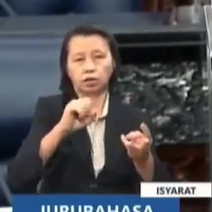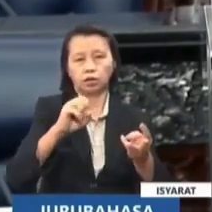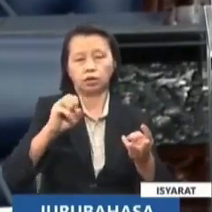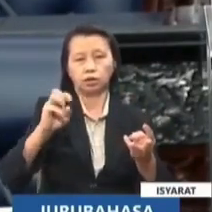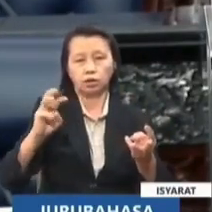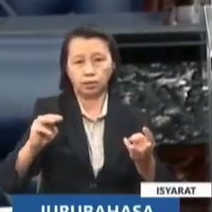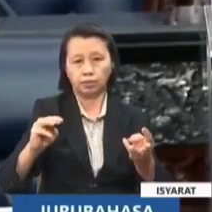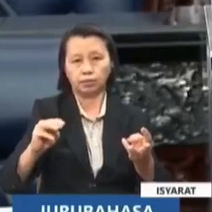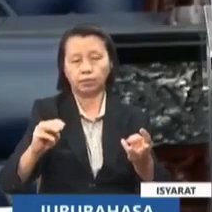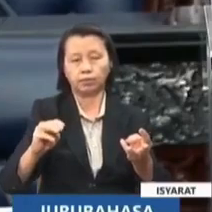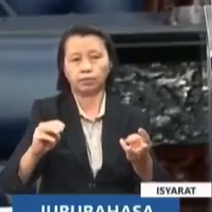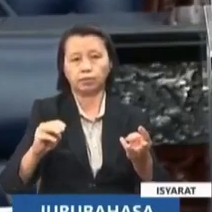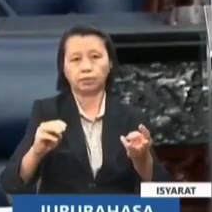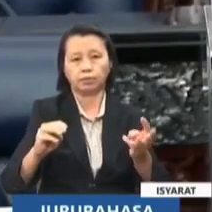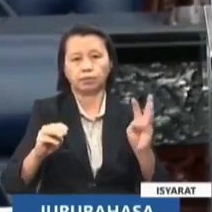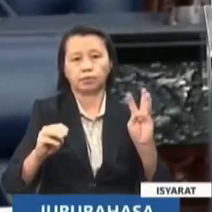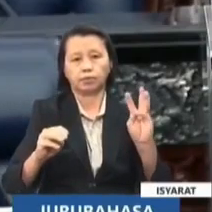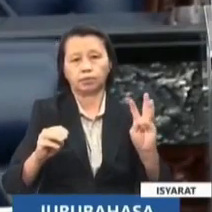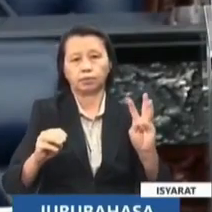Suruhanjaya Security Malaysia.